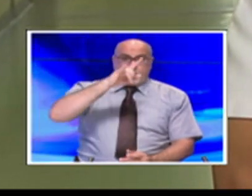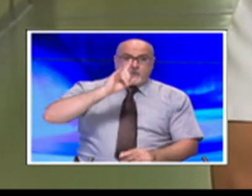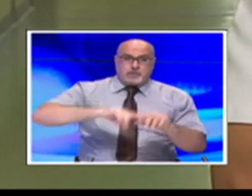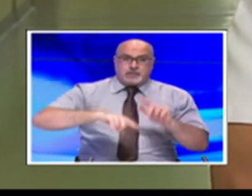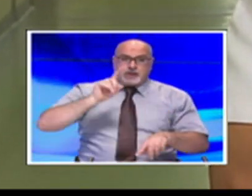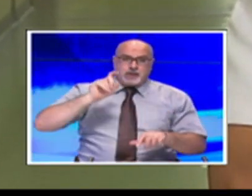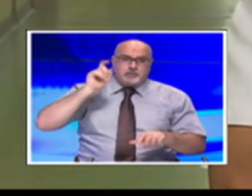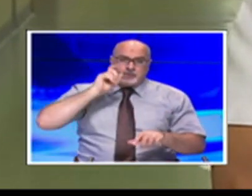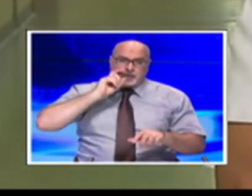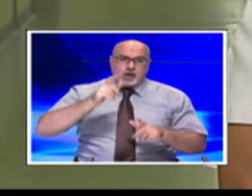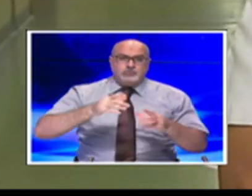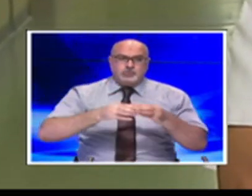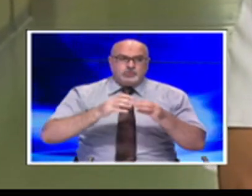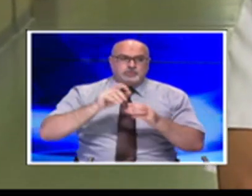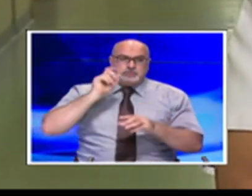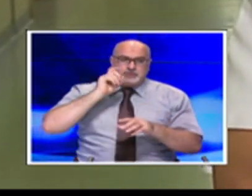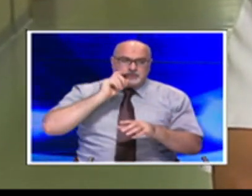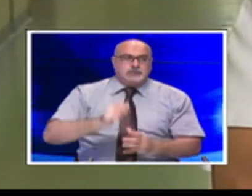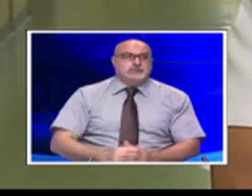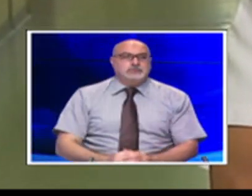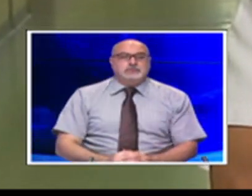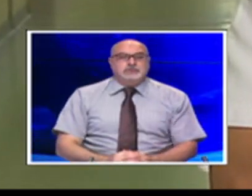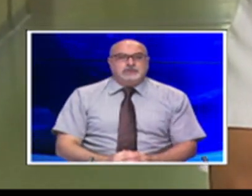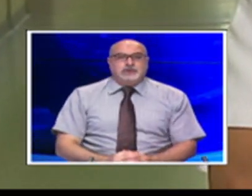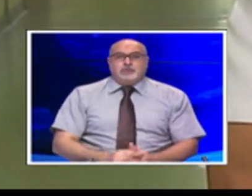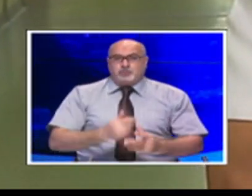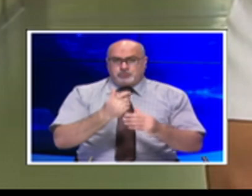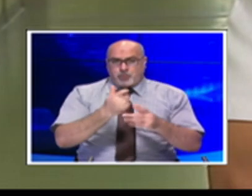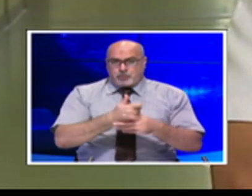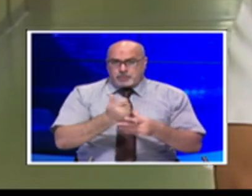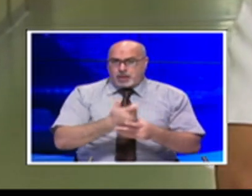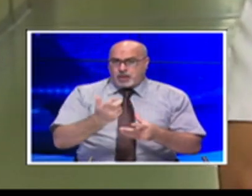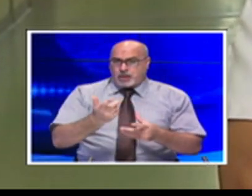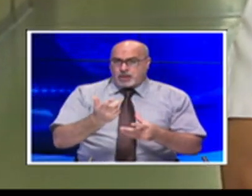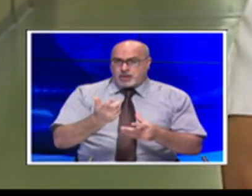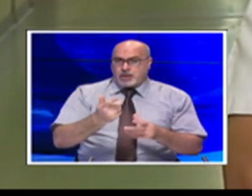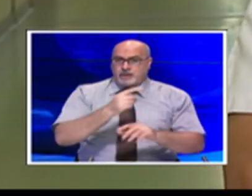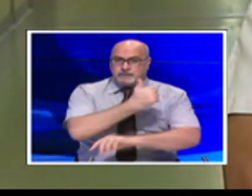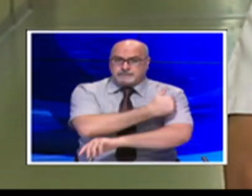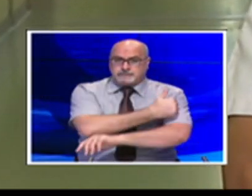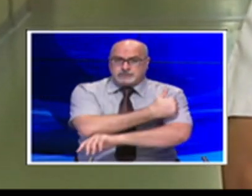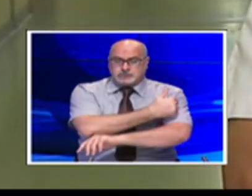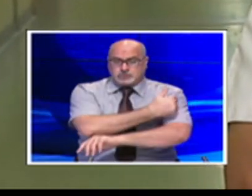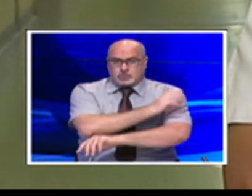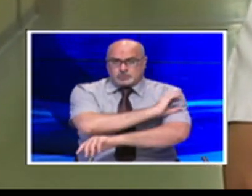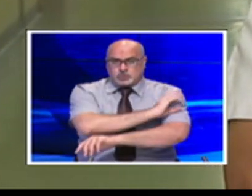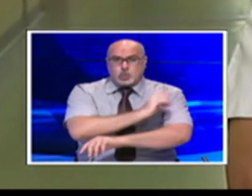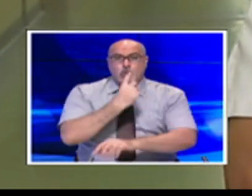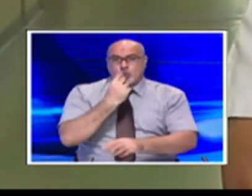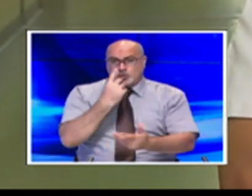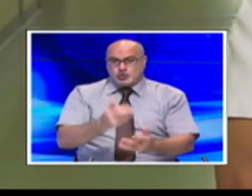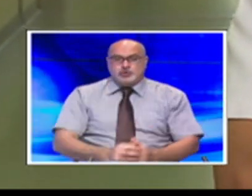طبيه وطاقم طبي وطاقم حمايه مدنيه وطاقم تاع الهلال الاحمر الجزائري وهذا كان في